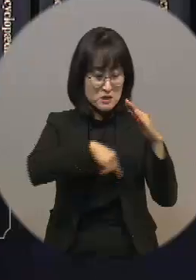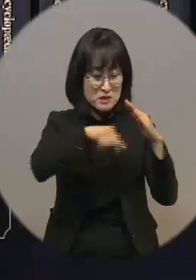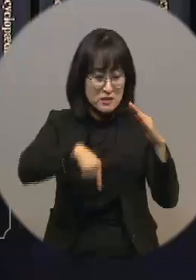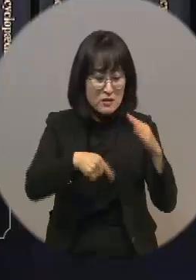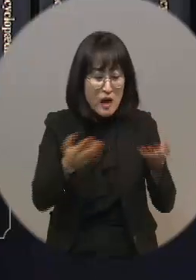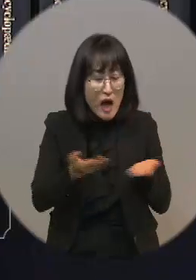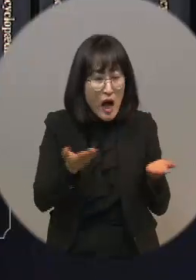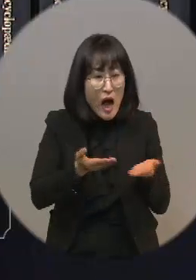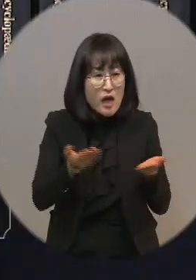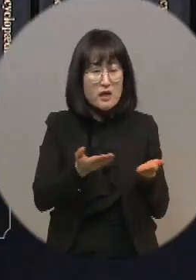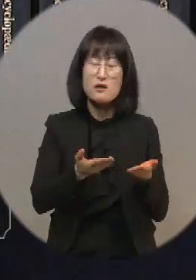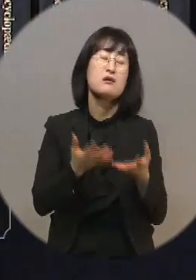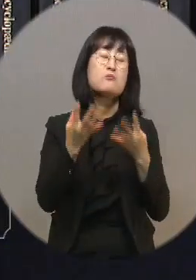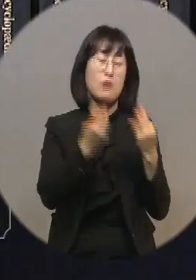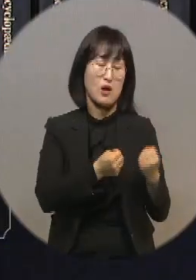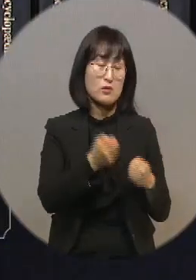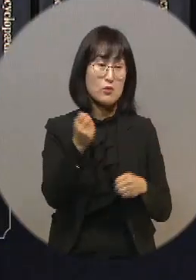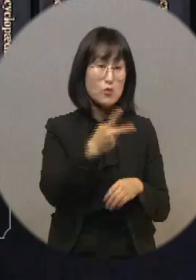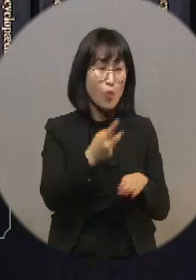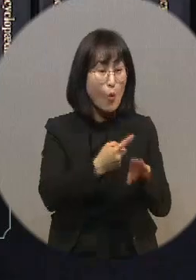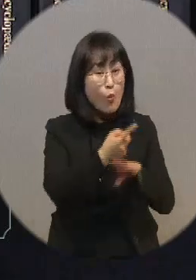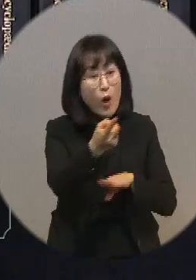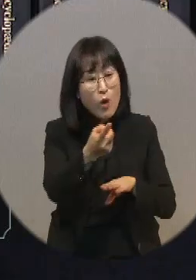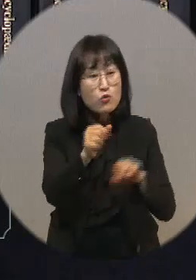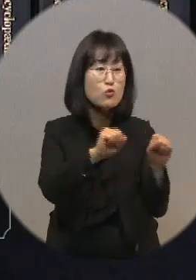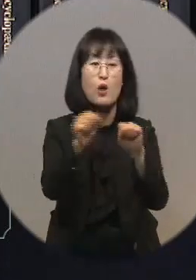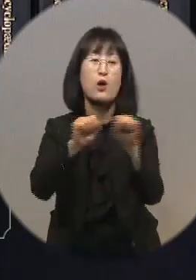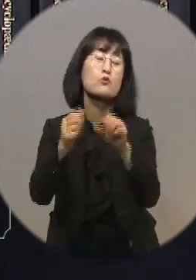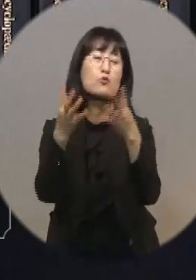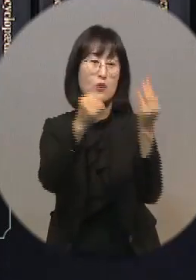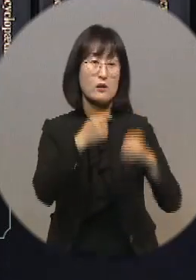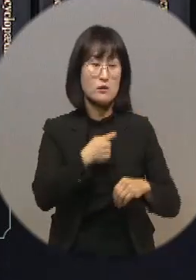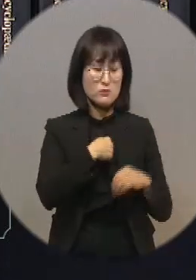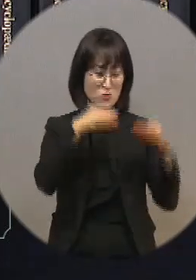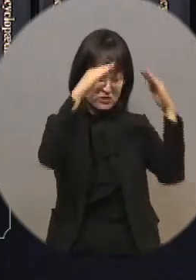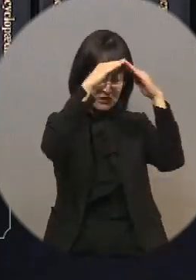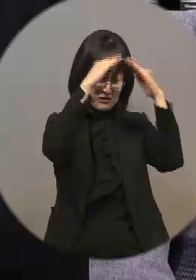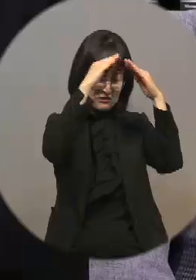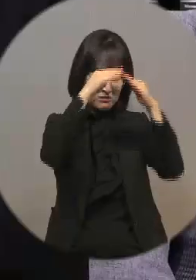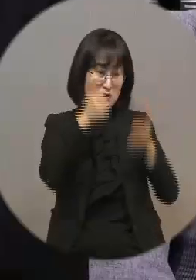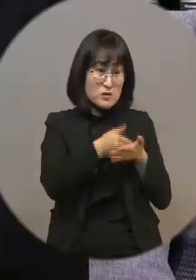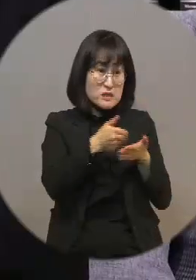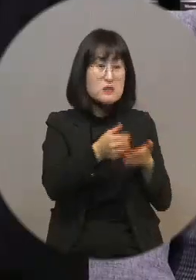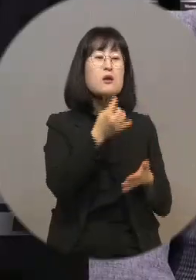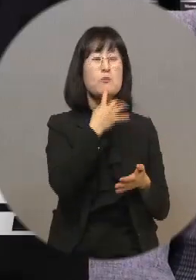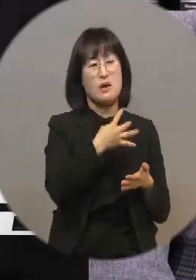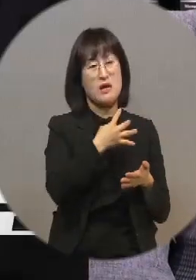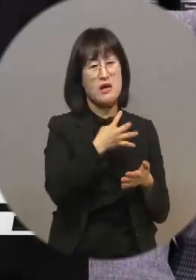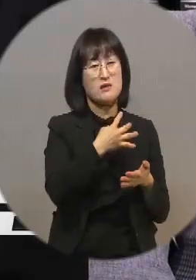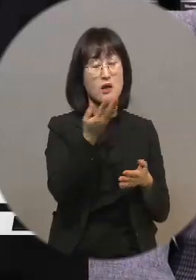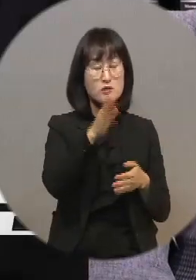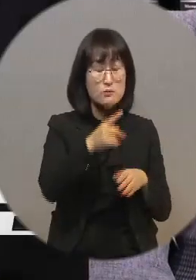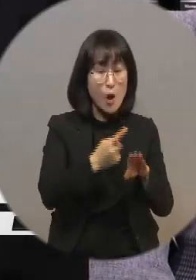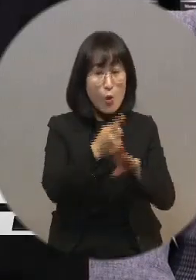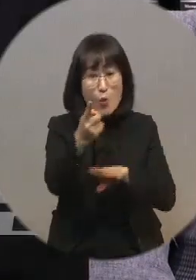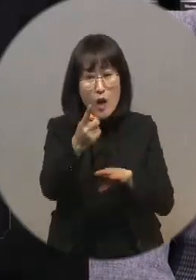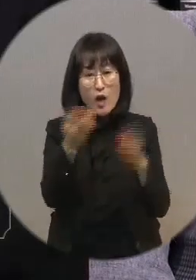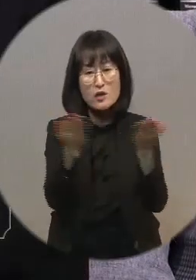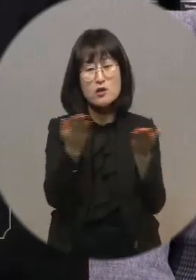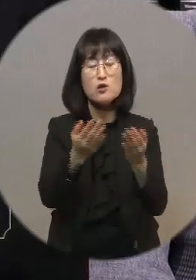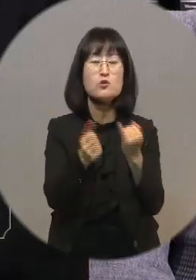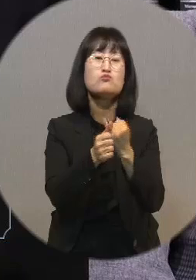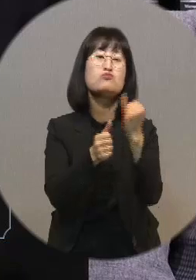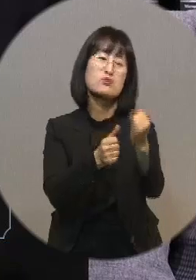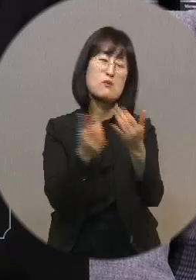해요. 외부 일을 와이프가 더 많이 한단 말이에요. 저는 집에서 펜만 잡고 있으면 되지만 그래서 항상 미안하고 고마움을 많이 느낍니다.